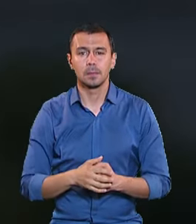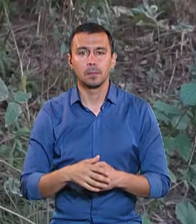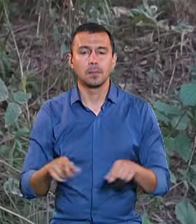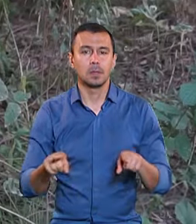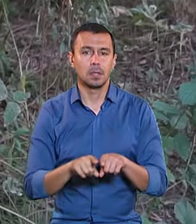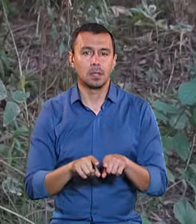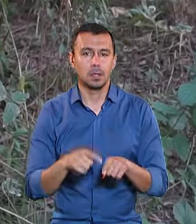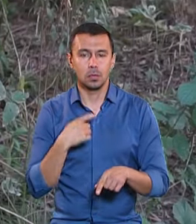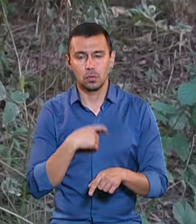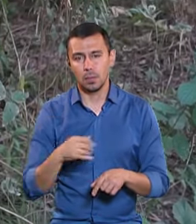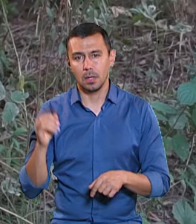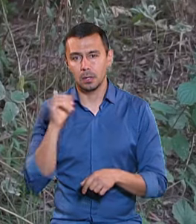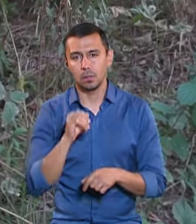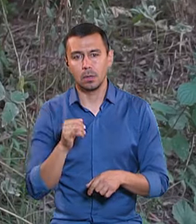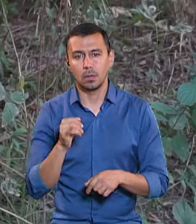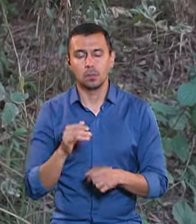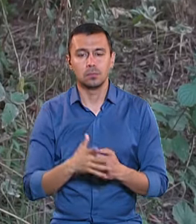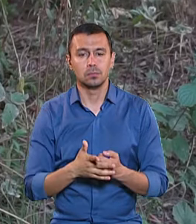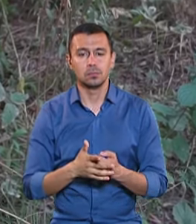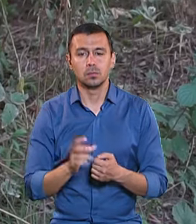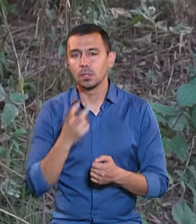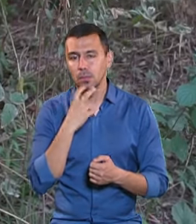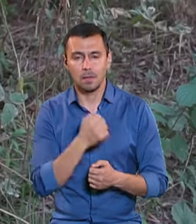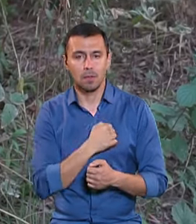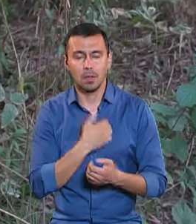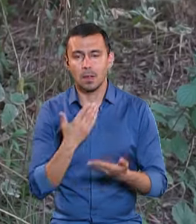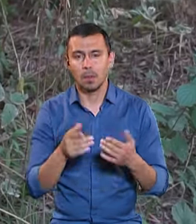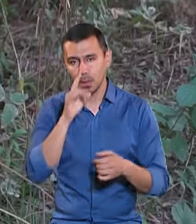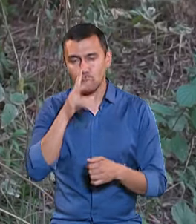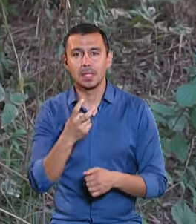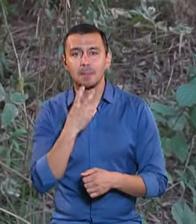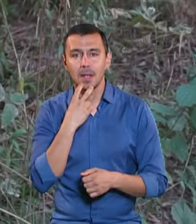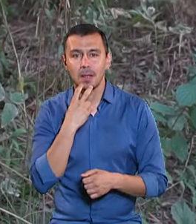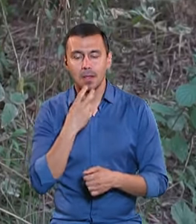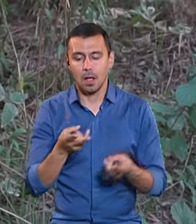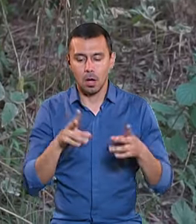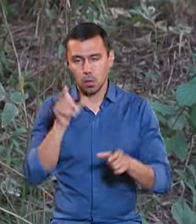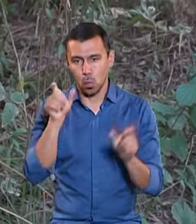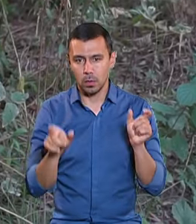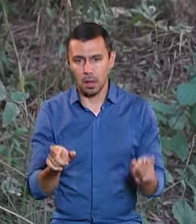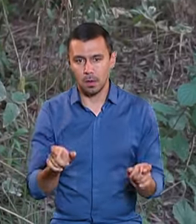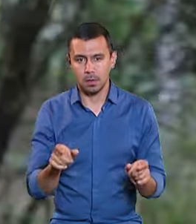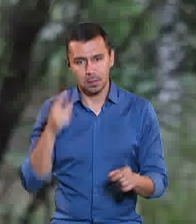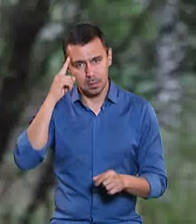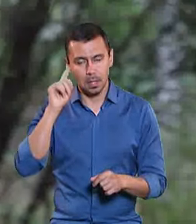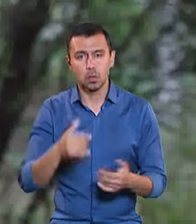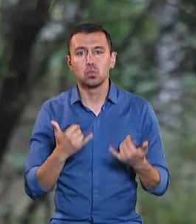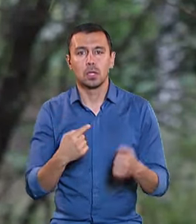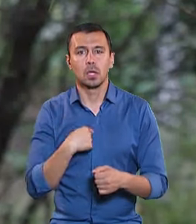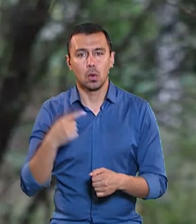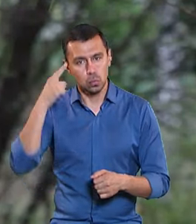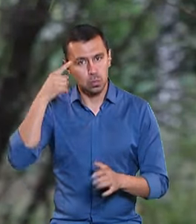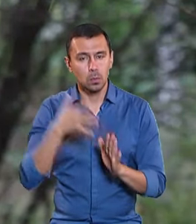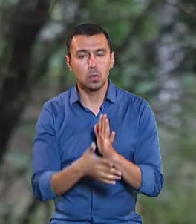собі історії. А то, що сміються військові, напевно, не будуть сміятися решта людей. Знаєте, сьогодні я